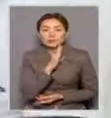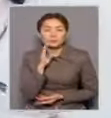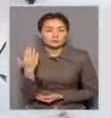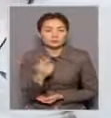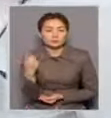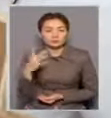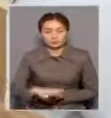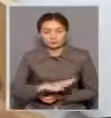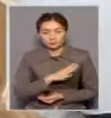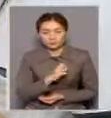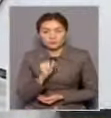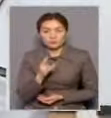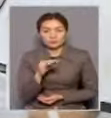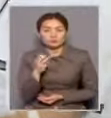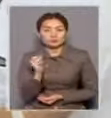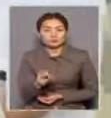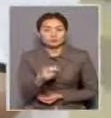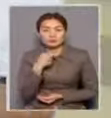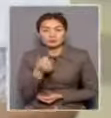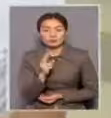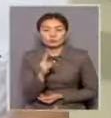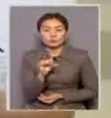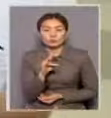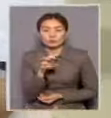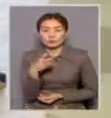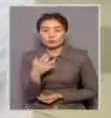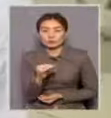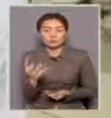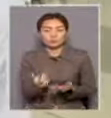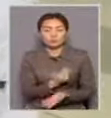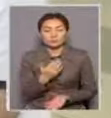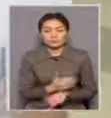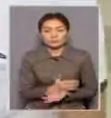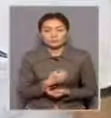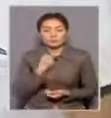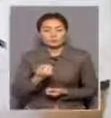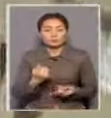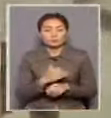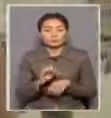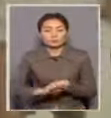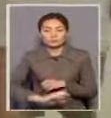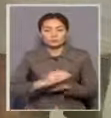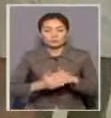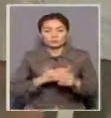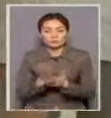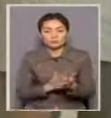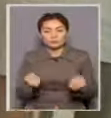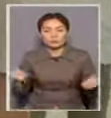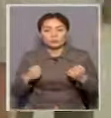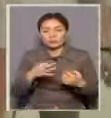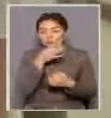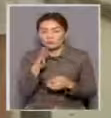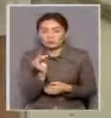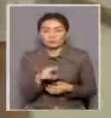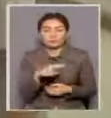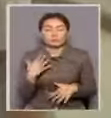арасында бірінші орынға Ақжайық газетінің тілшісі Күнімай Күзембаева ие болды. Ақпарат таратуда алда жүретін журналистер спорттың қай түрінен